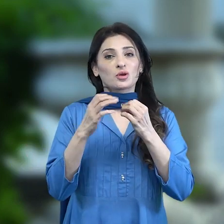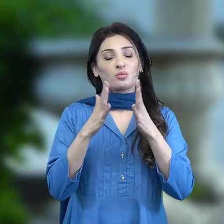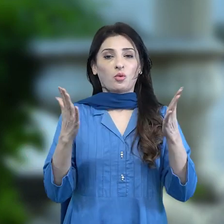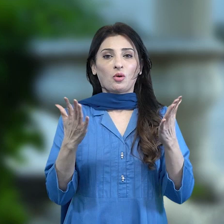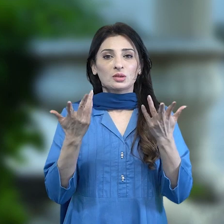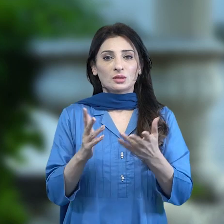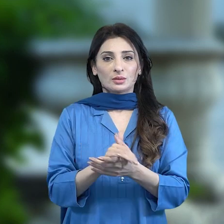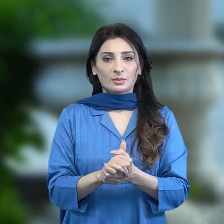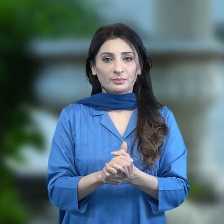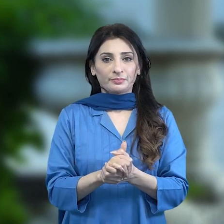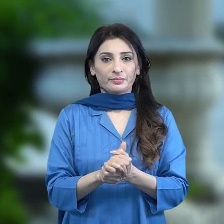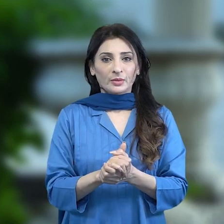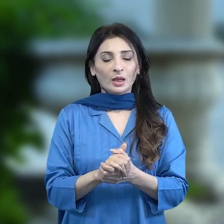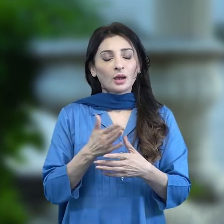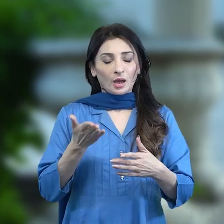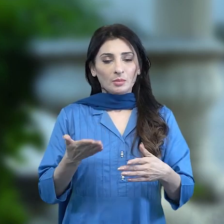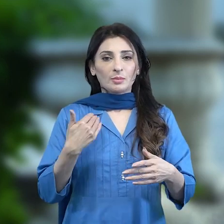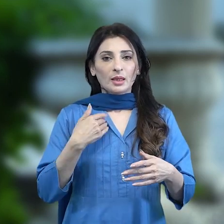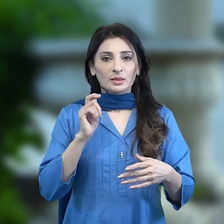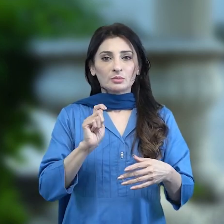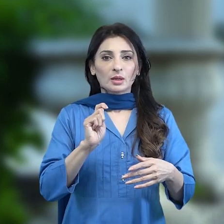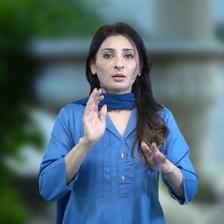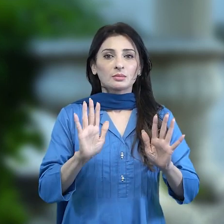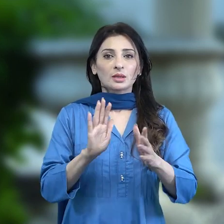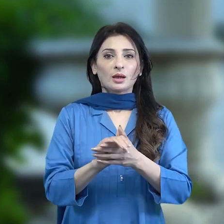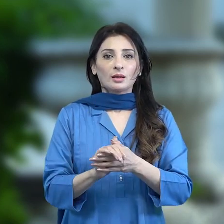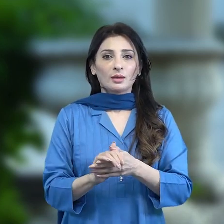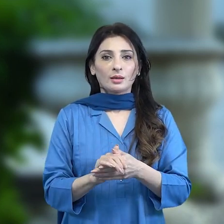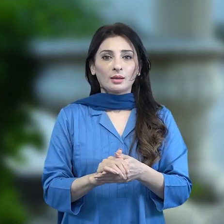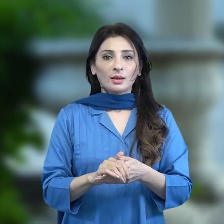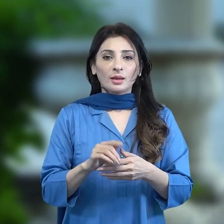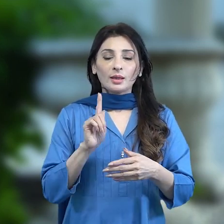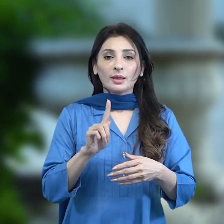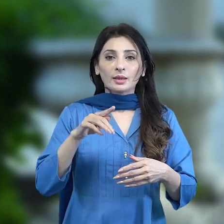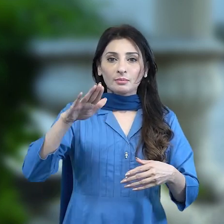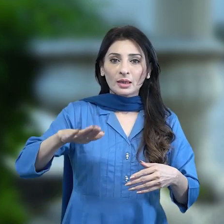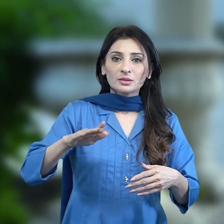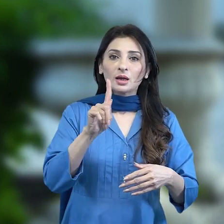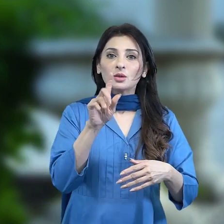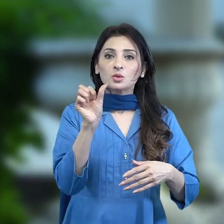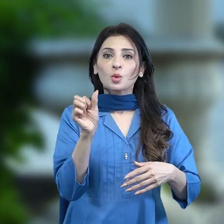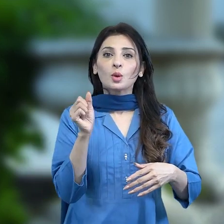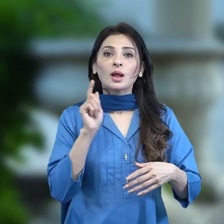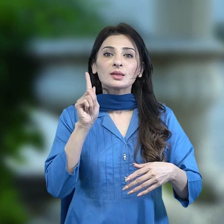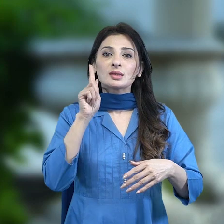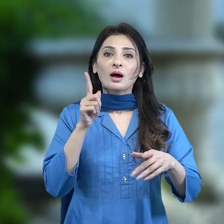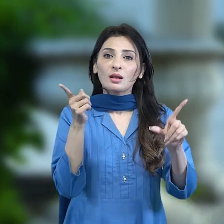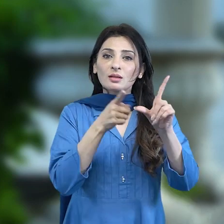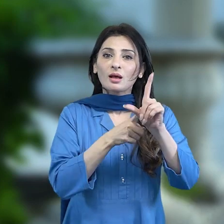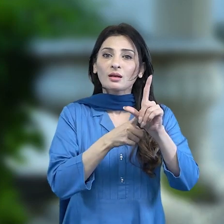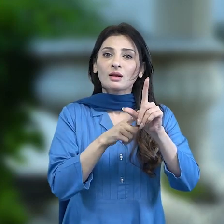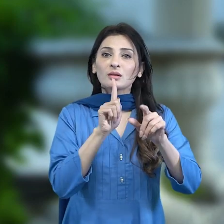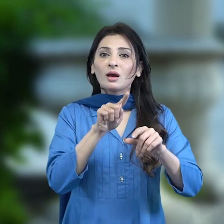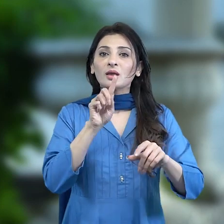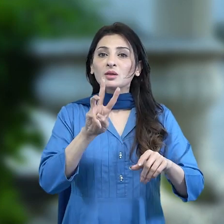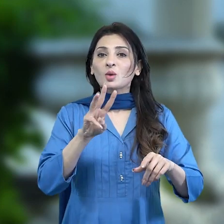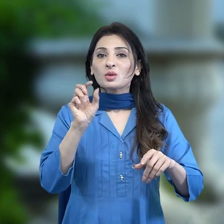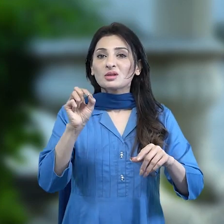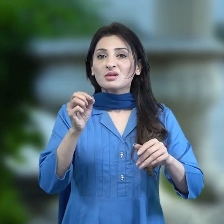सोसाइटी। तो इस पे वर्किंग की है और एक बच्चा जो कि 16 साल की एज में